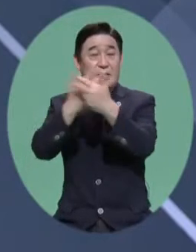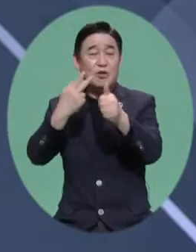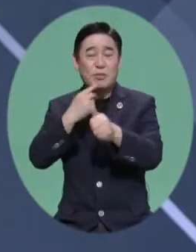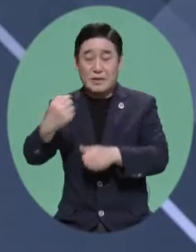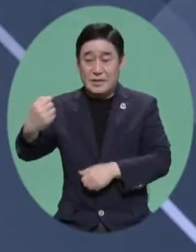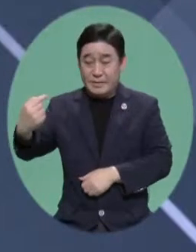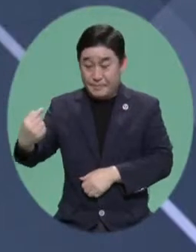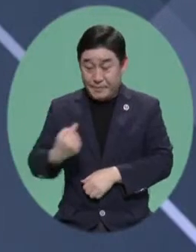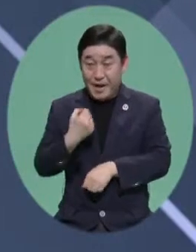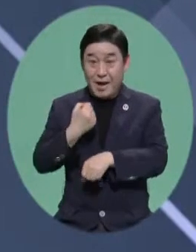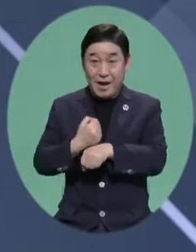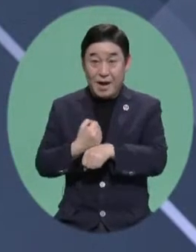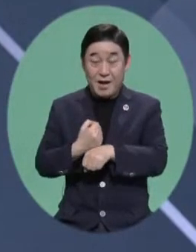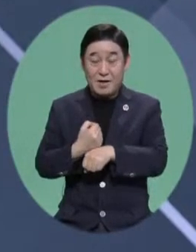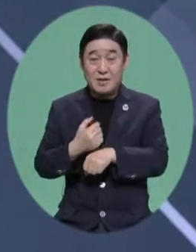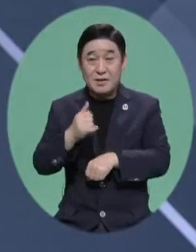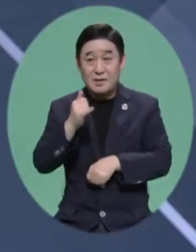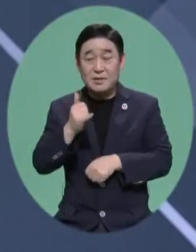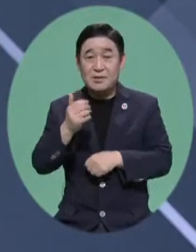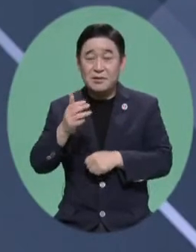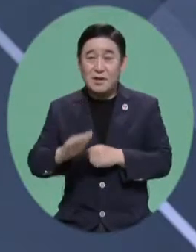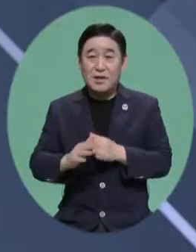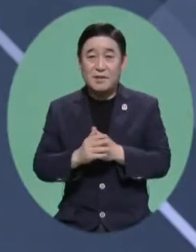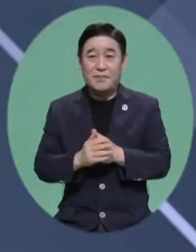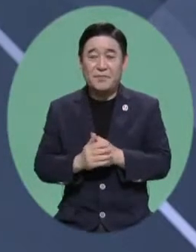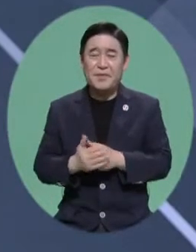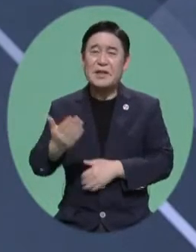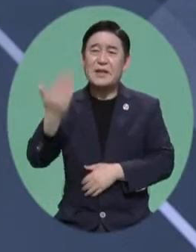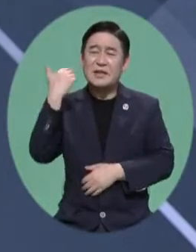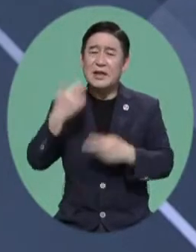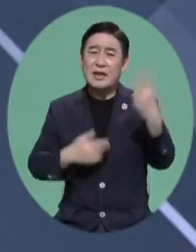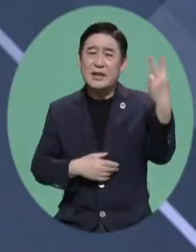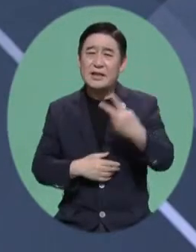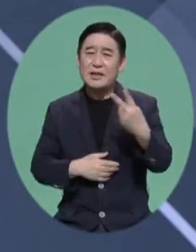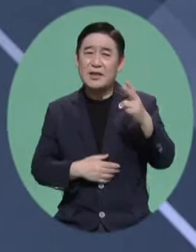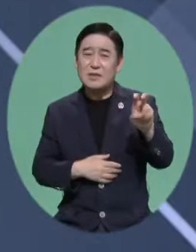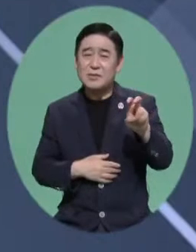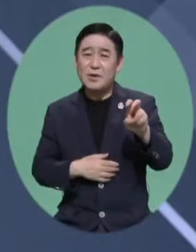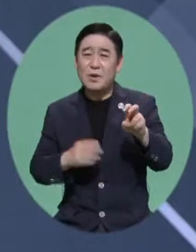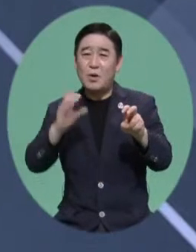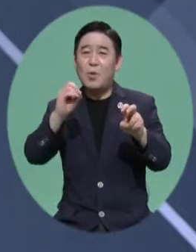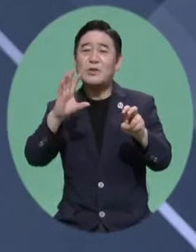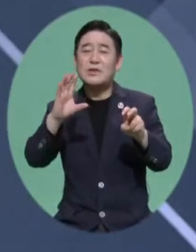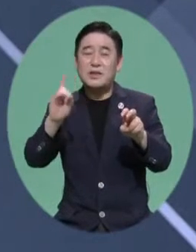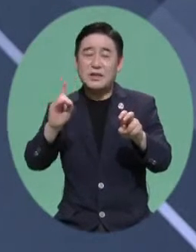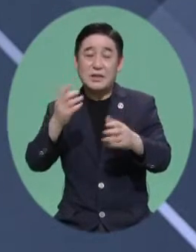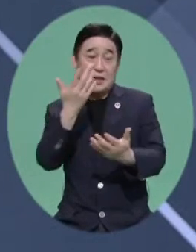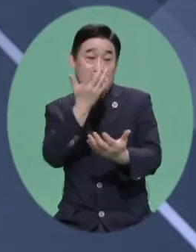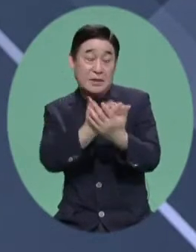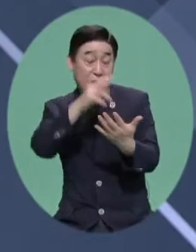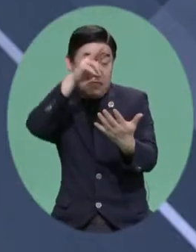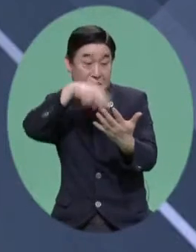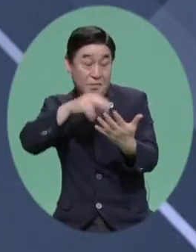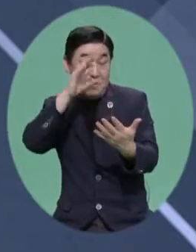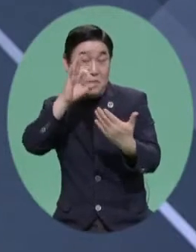주장을 계속 해 오셨습니다 근데 어 지난 2020 년 o 22 자료를 이렇게 보다 보면은 어